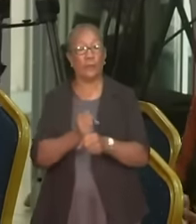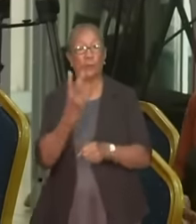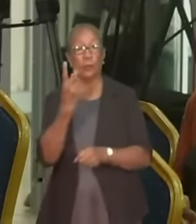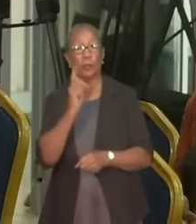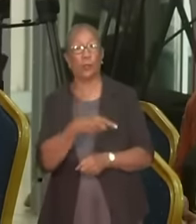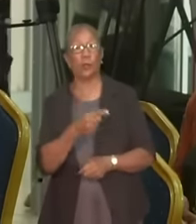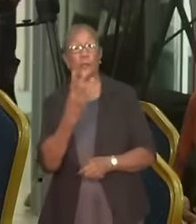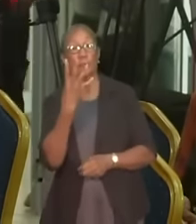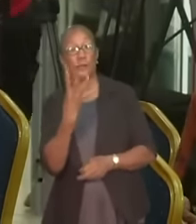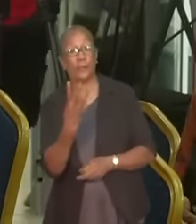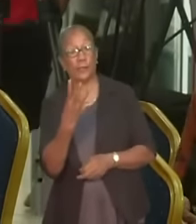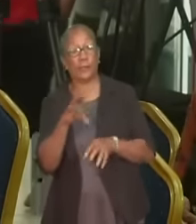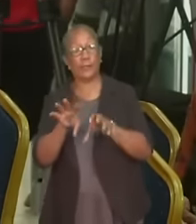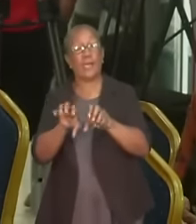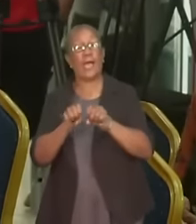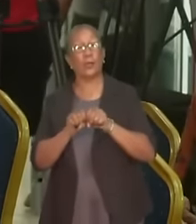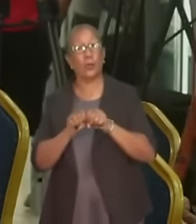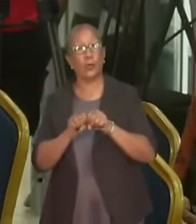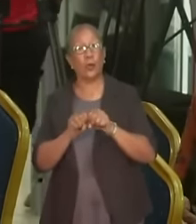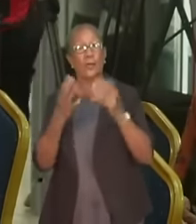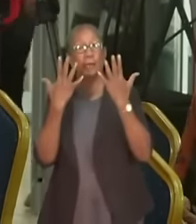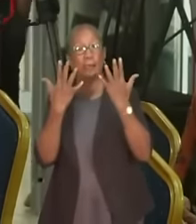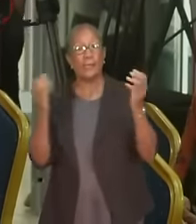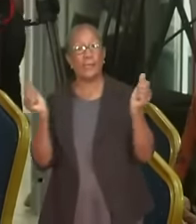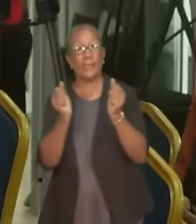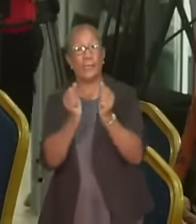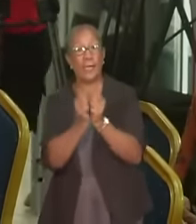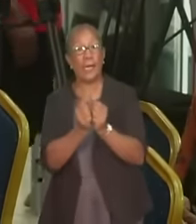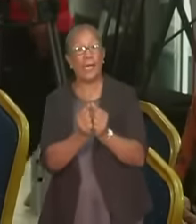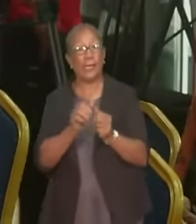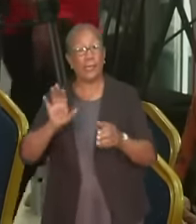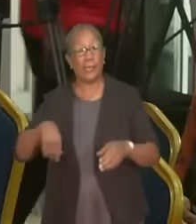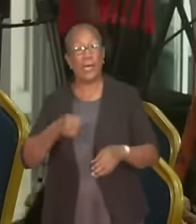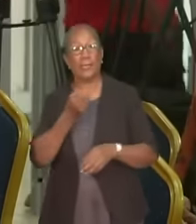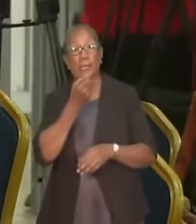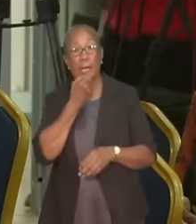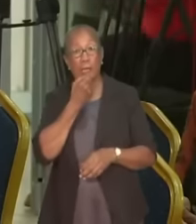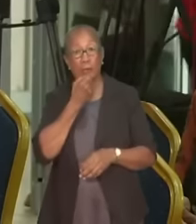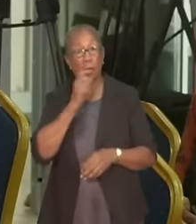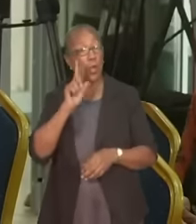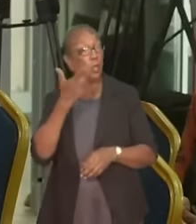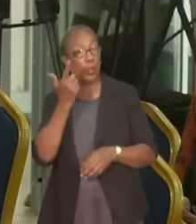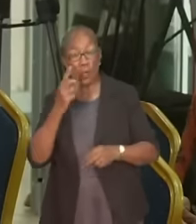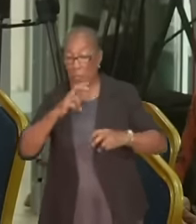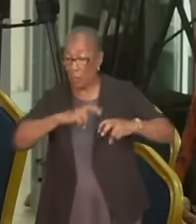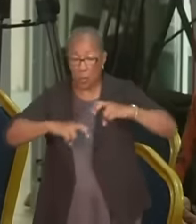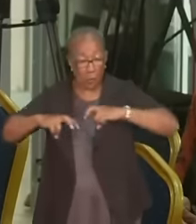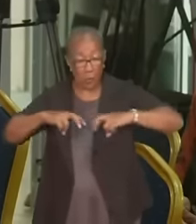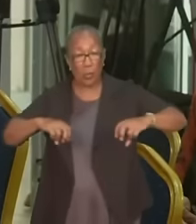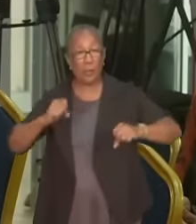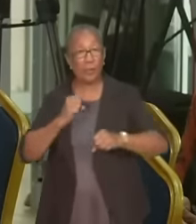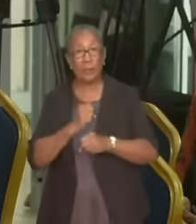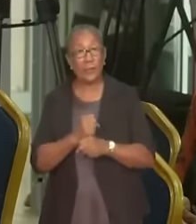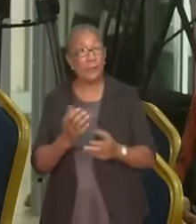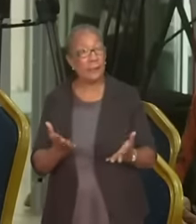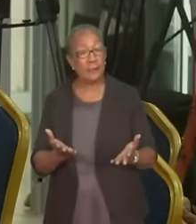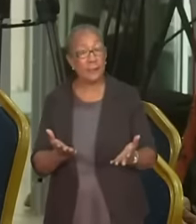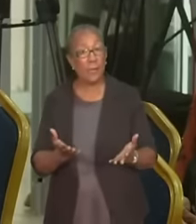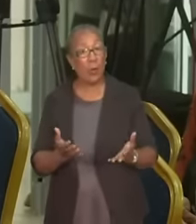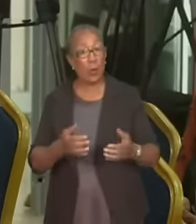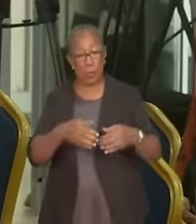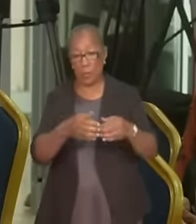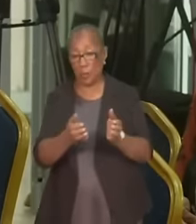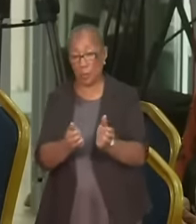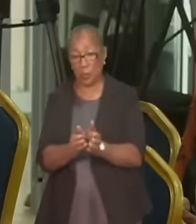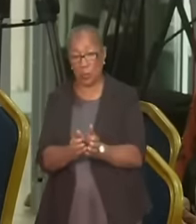2014 aangenomen. 10 jaar na dato nog steeds geen controledienst en nog steeds geen raad van toezicht benoemd. Gaat u